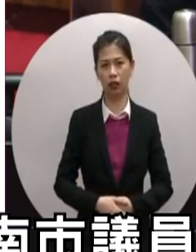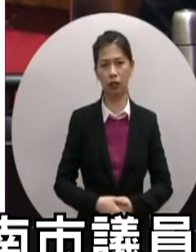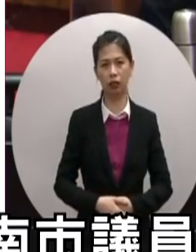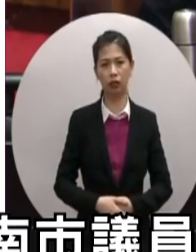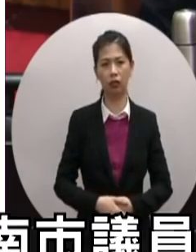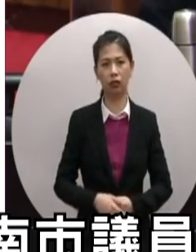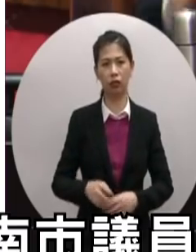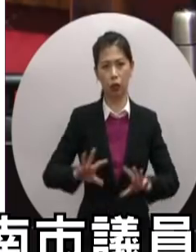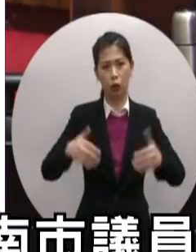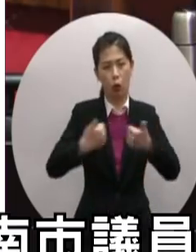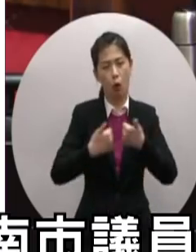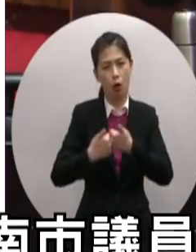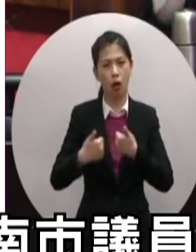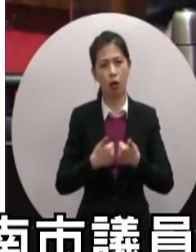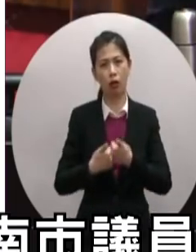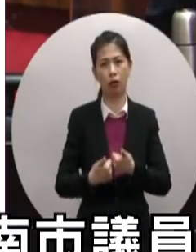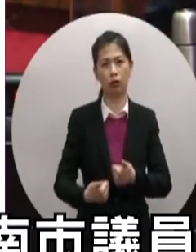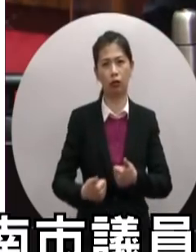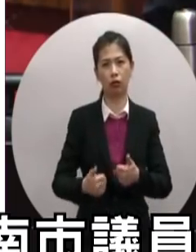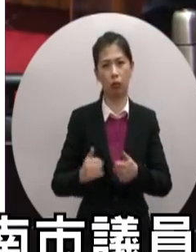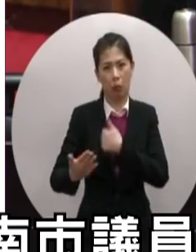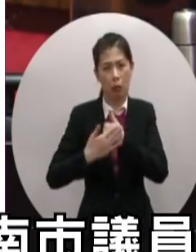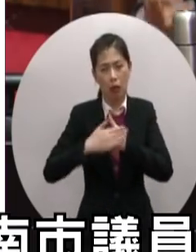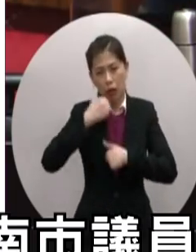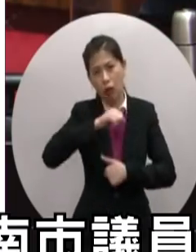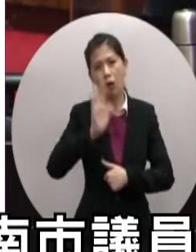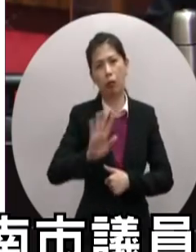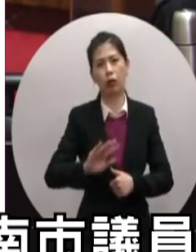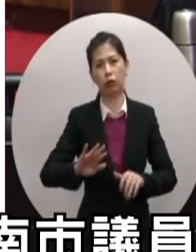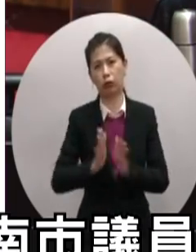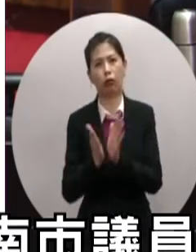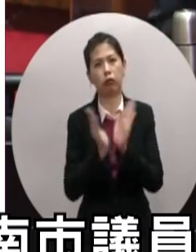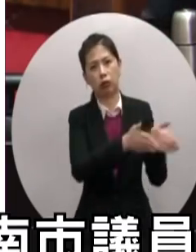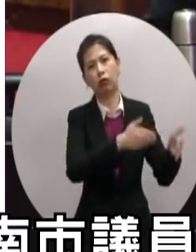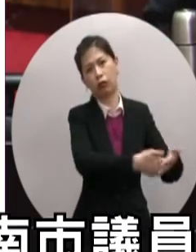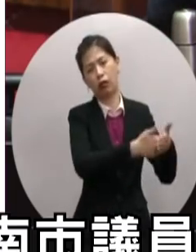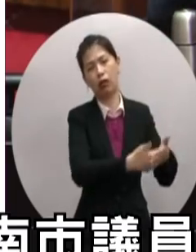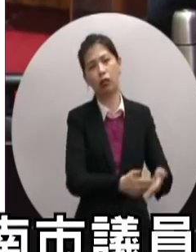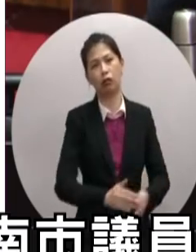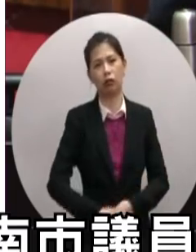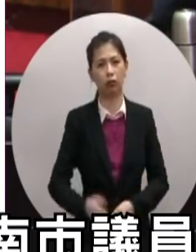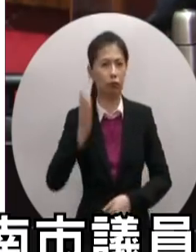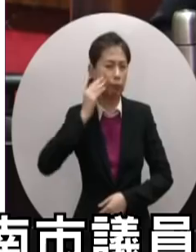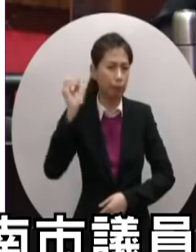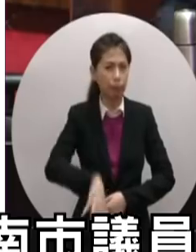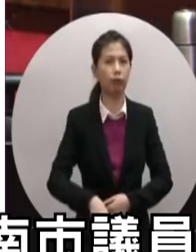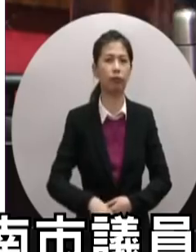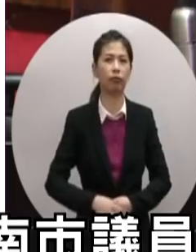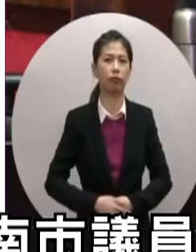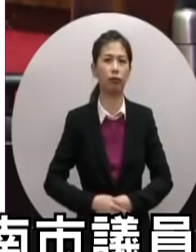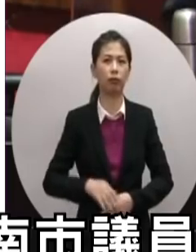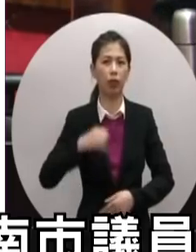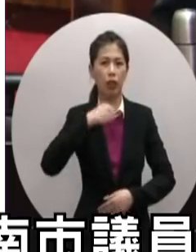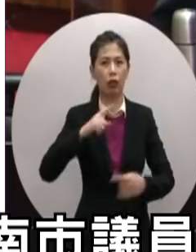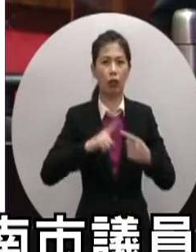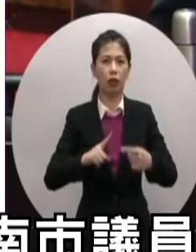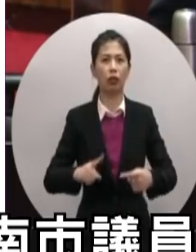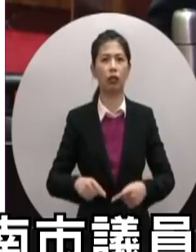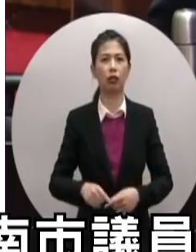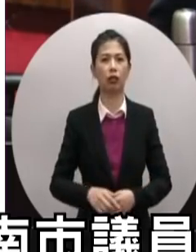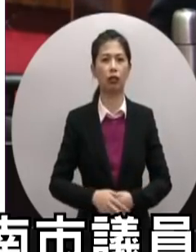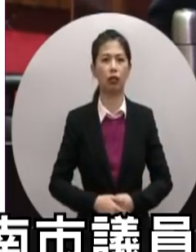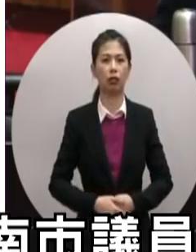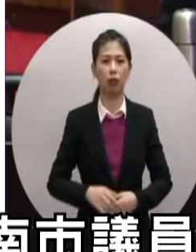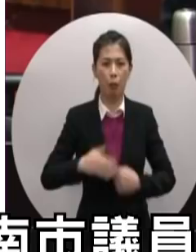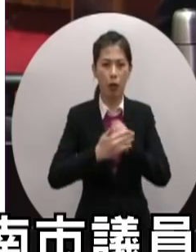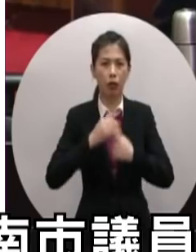栋，你大家见到见这台这技能台箱。那你叫我们跟你团结，嗯，情何以堪嘛？你得去基